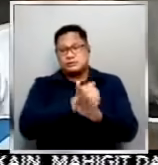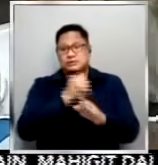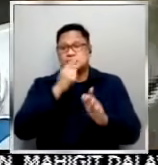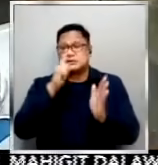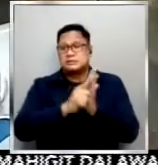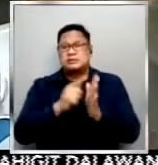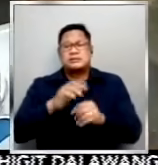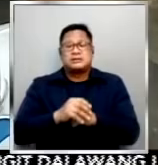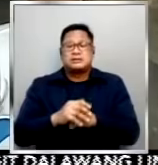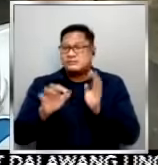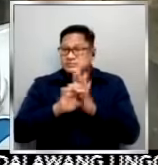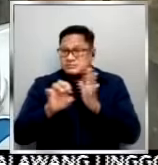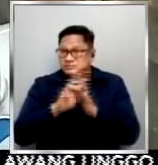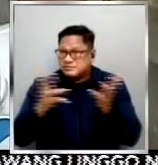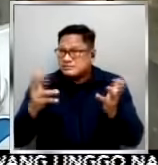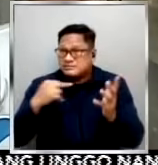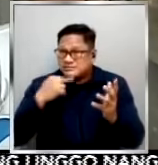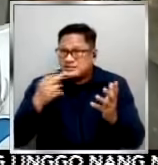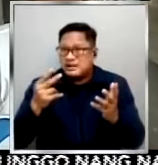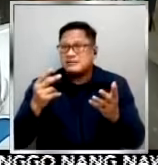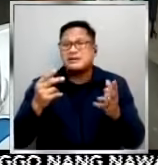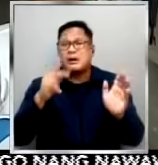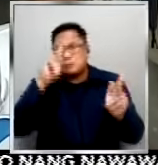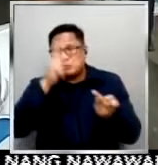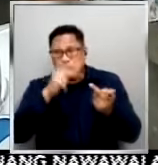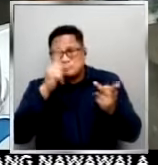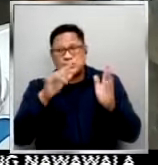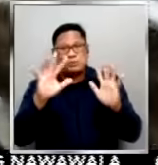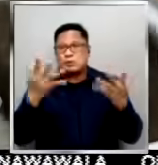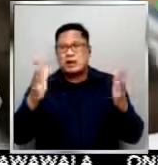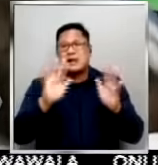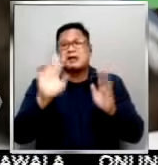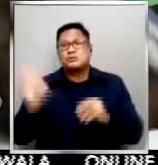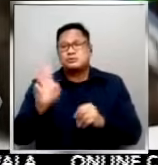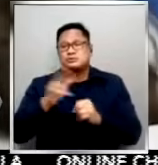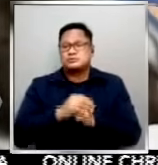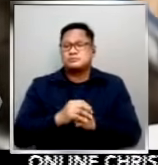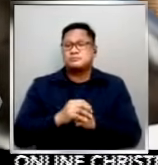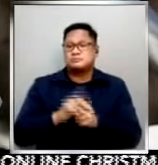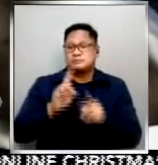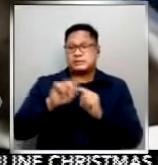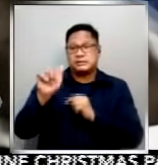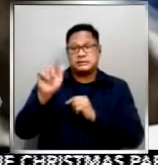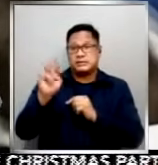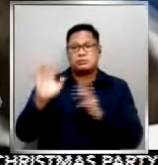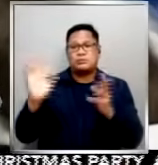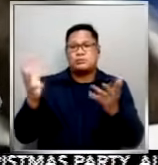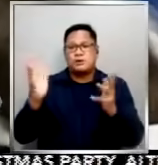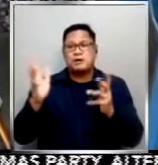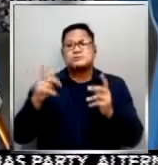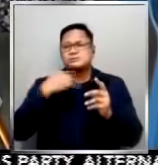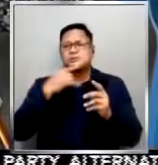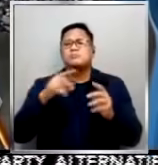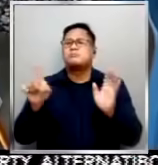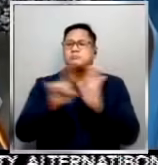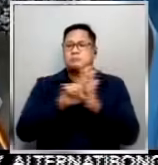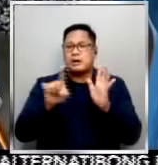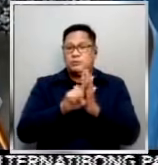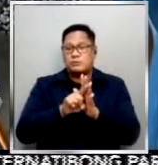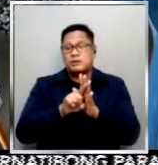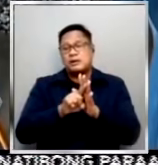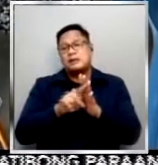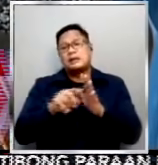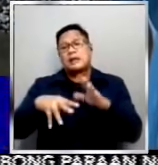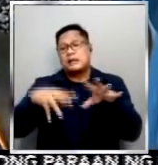card? Ang mga nagbibigay naman ng ATM, hindi na na-interview dahil bawal daw silang umalis sa kanilang pwesto. Katrina